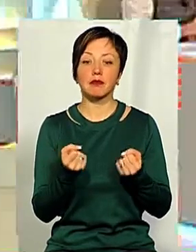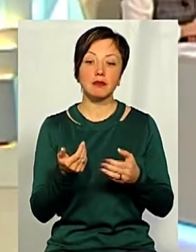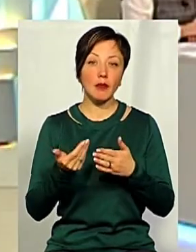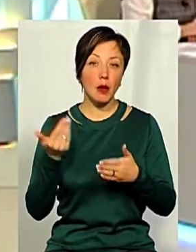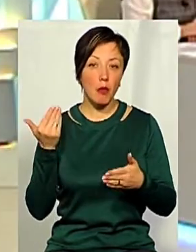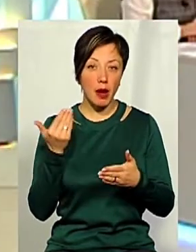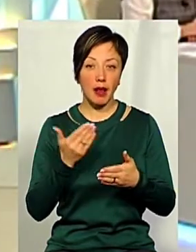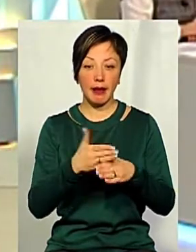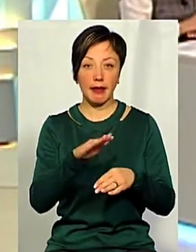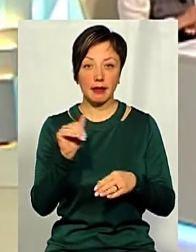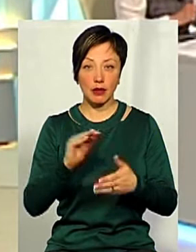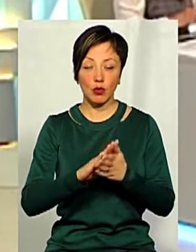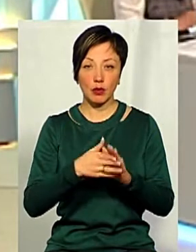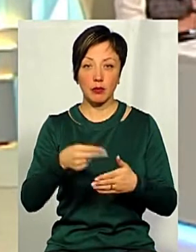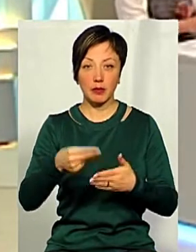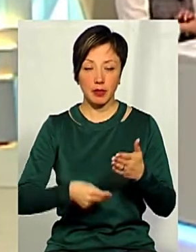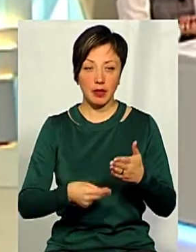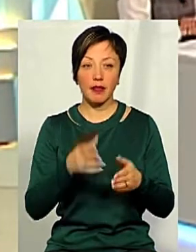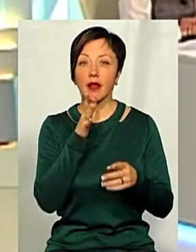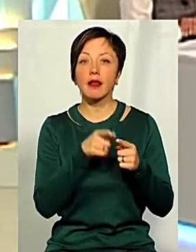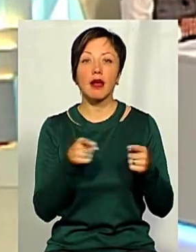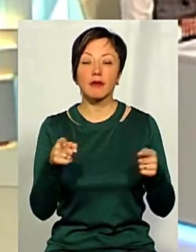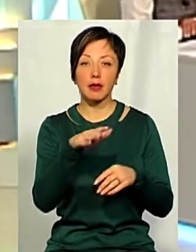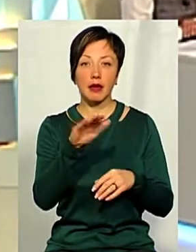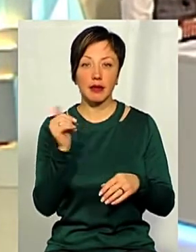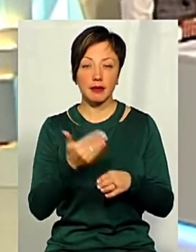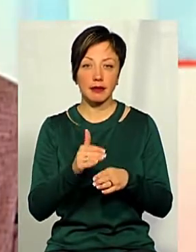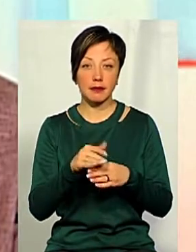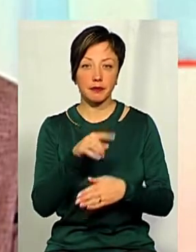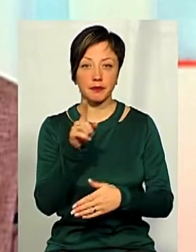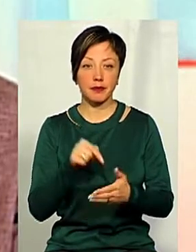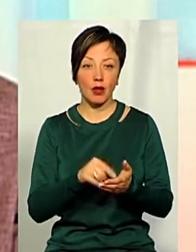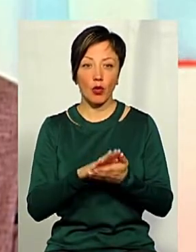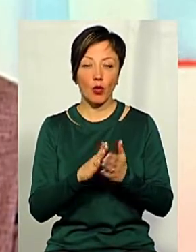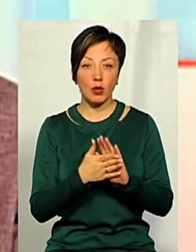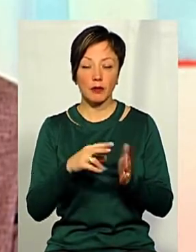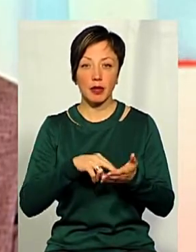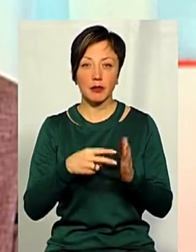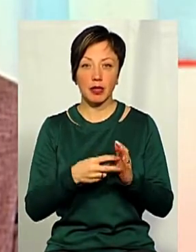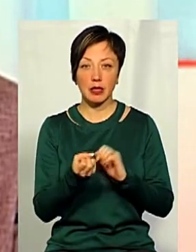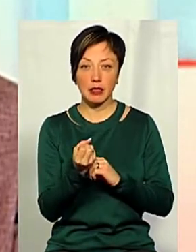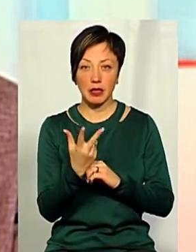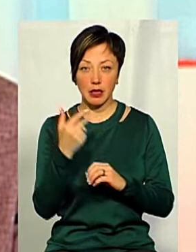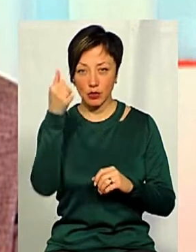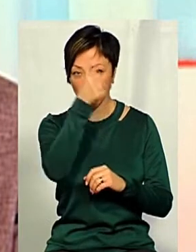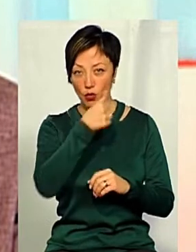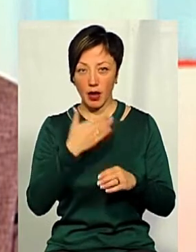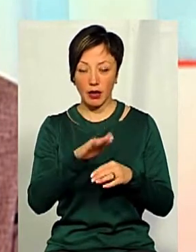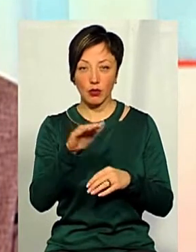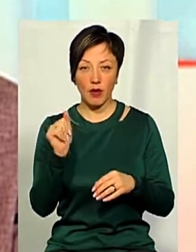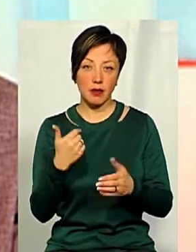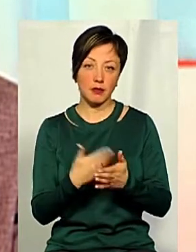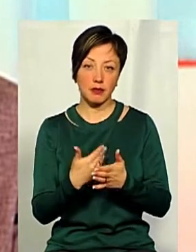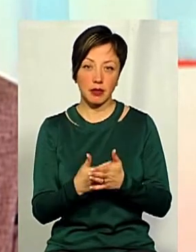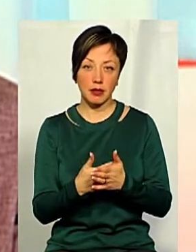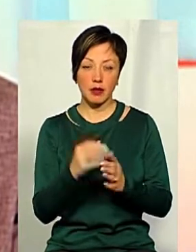кредитна угода підписана вже на початку 2019 року. На який термін беруть кредити? Угода передбачатиме 13 років кредитування.